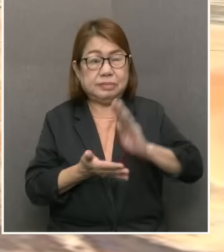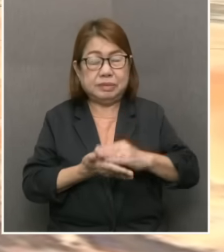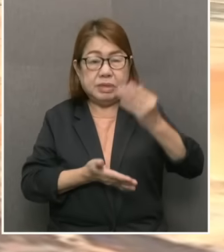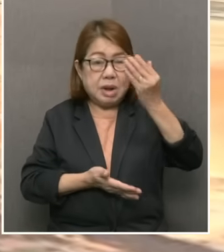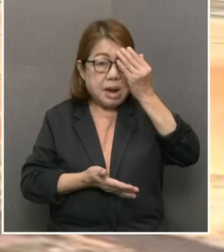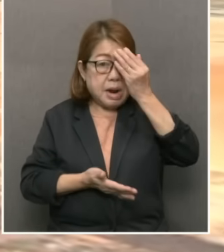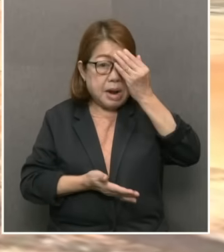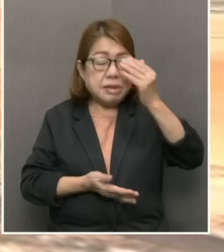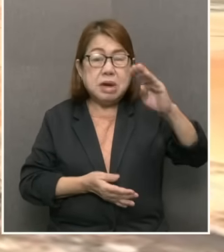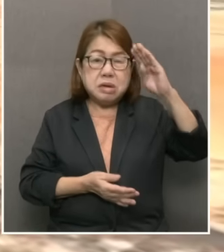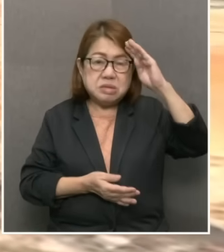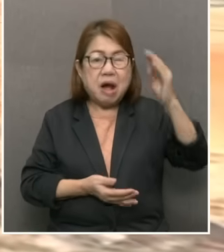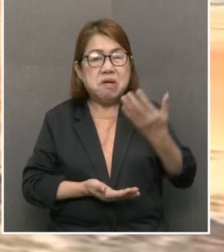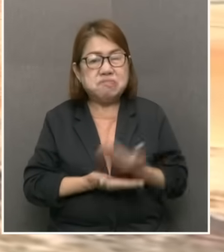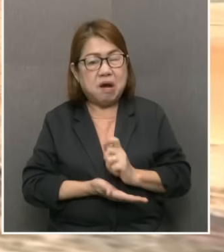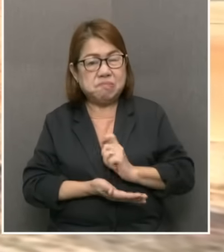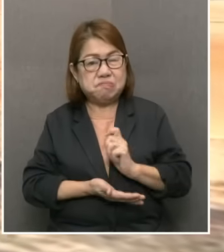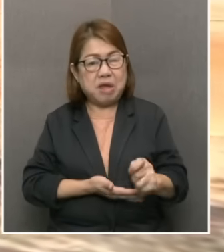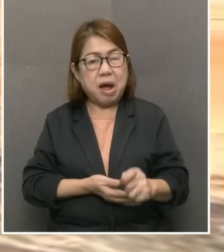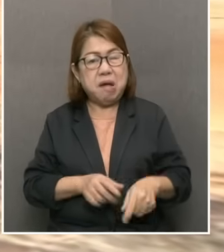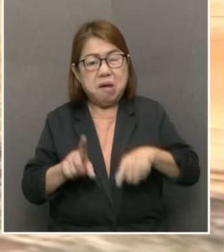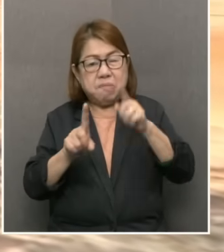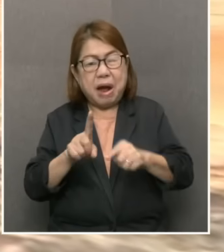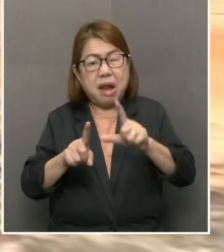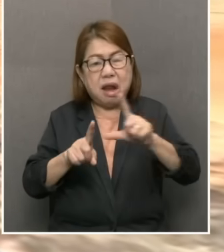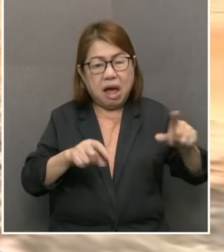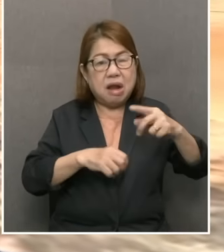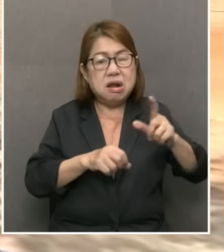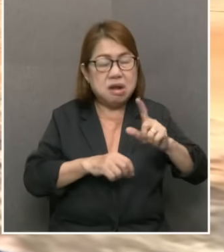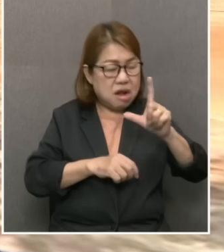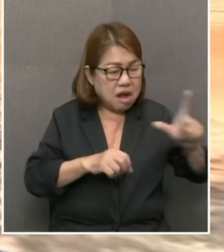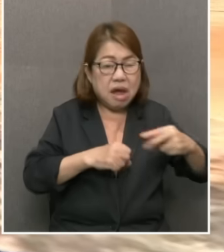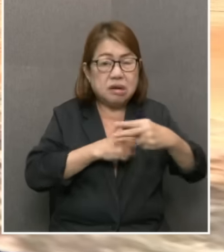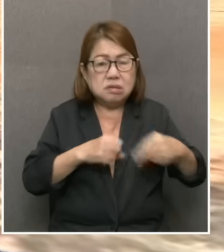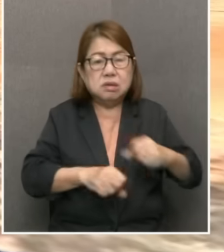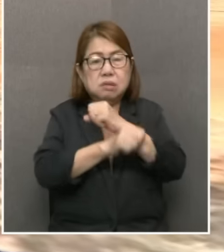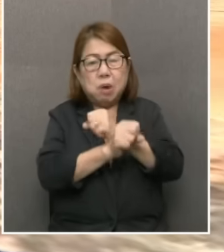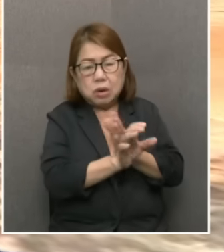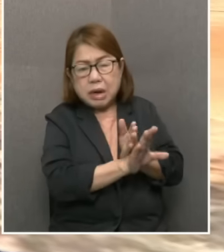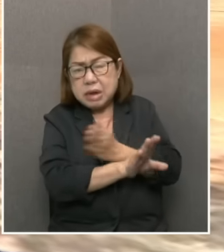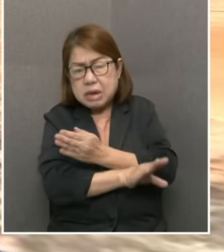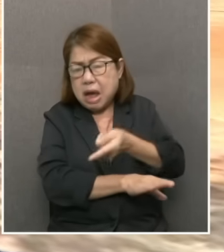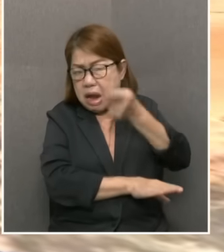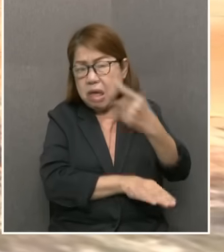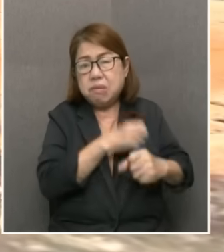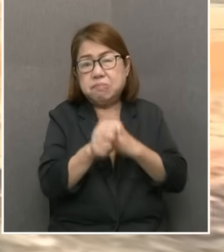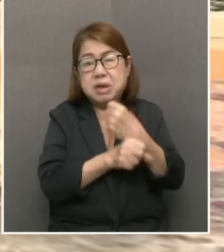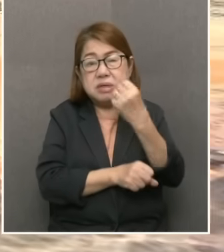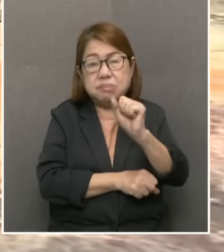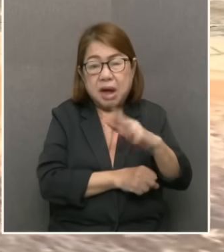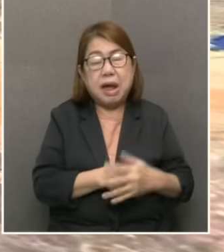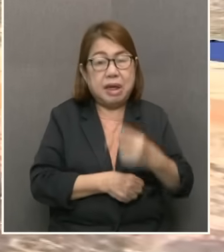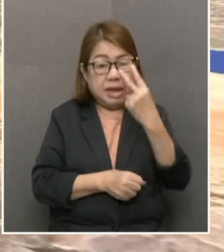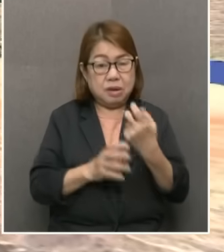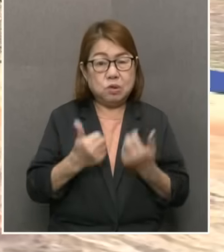หลายพันล้านดอลลาร์สหรัฐค่ะเพื่อสร้างระบบป้องกันหลายชั้นตลอดช่วง15ปีที่ผ่านมานะคะจึงเห็นได้ว่าการสู้รบในฉนวนกา